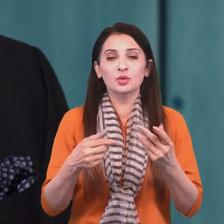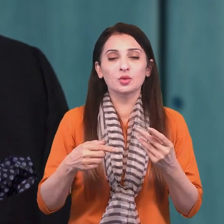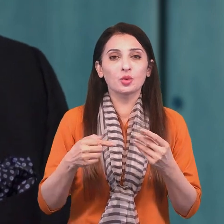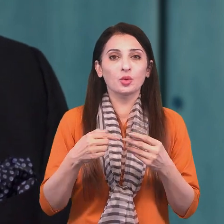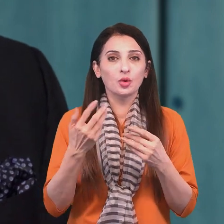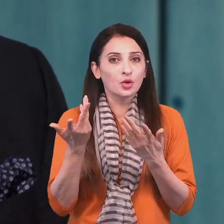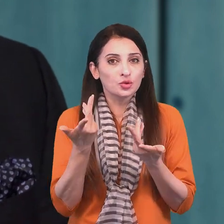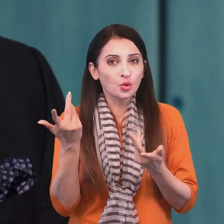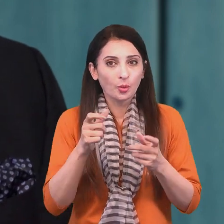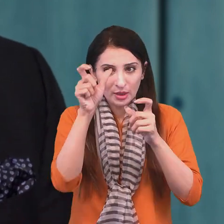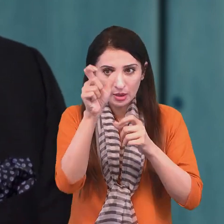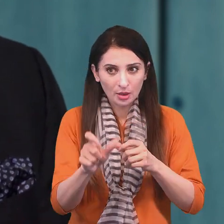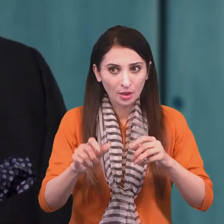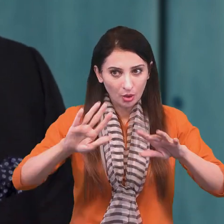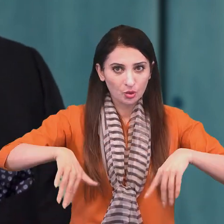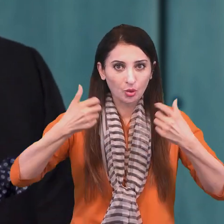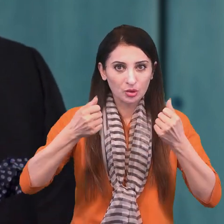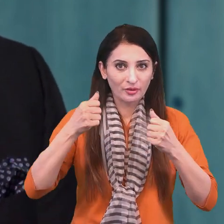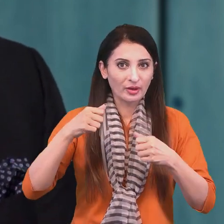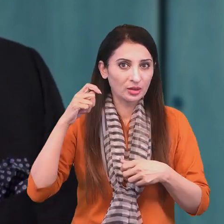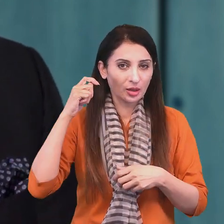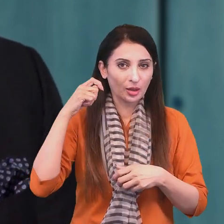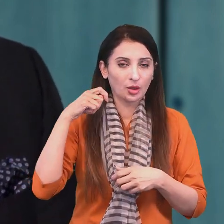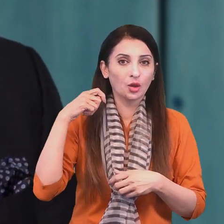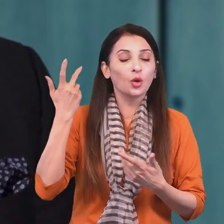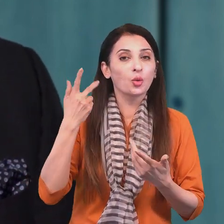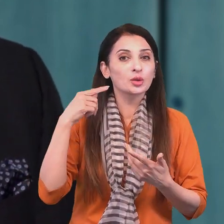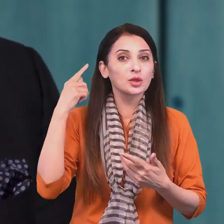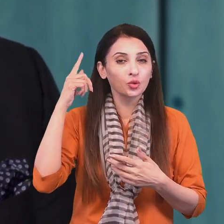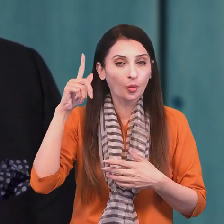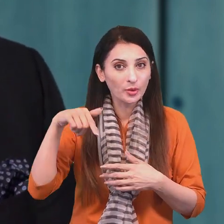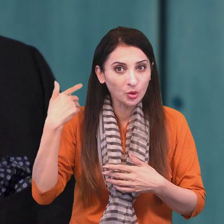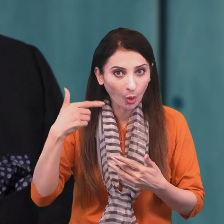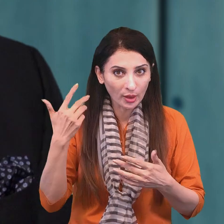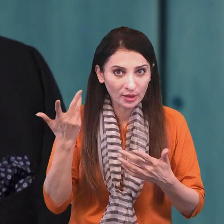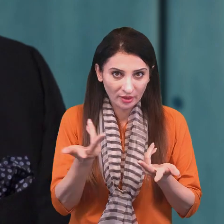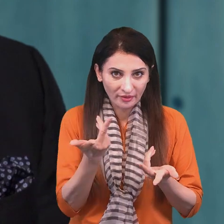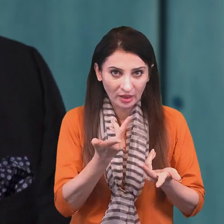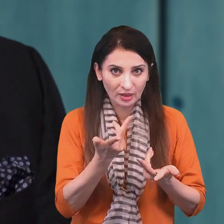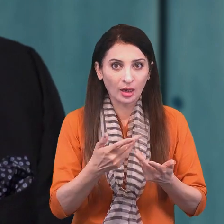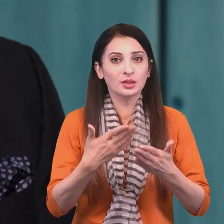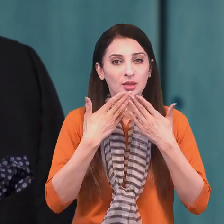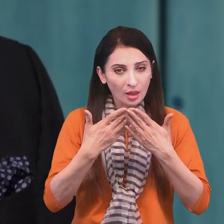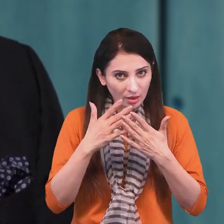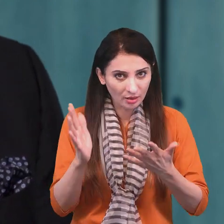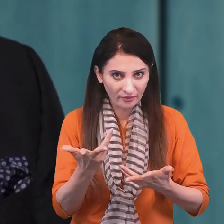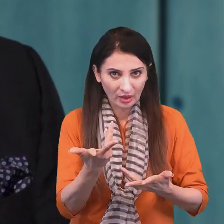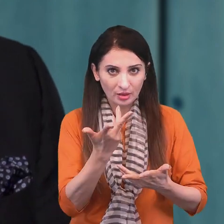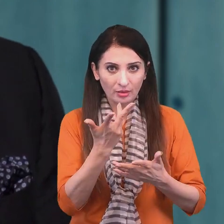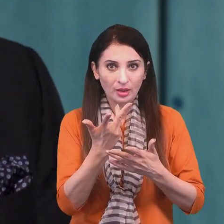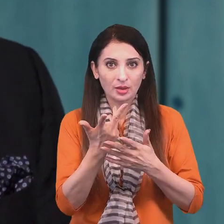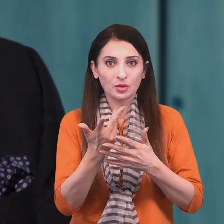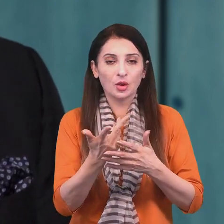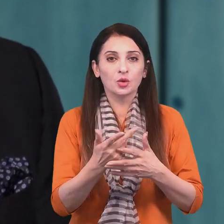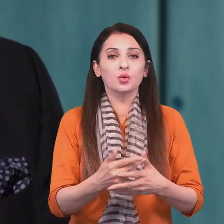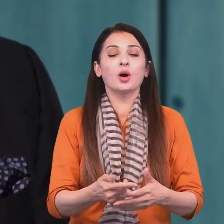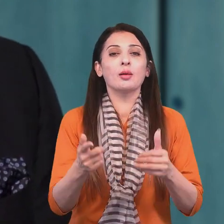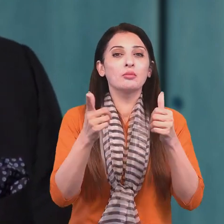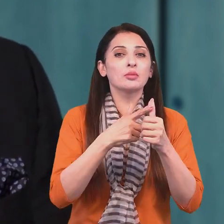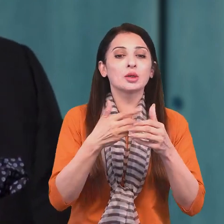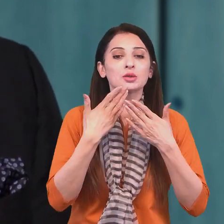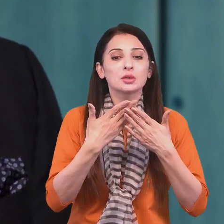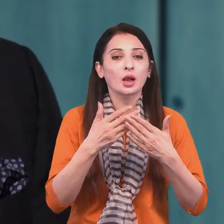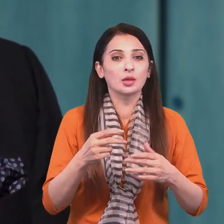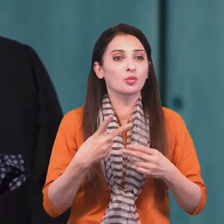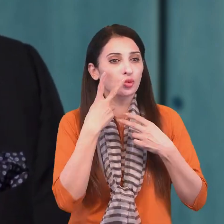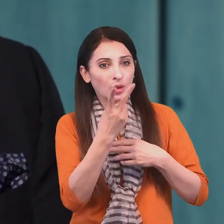تو جب ہم منسٹری فار اسپیشل انیشیٹو کی طرف دیکھتے ہیں، نوجوانوں کی تعلیم کا تعلق ہے تو ہم منسٹری فار ایجوکیشن